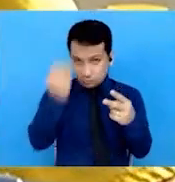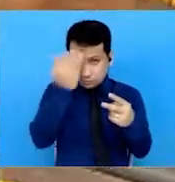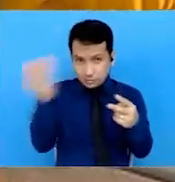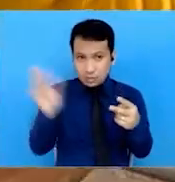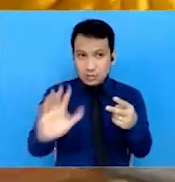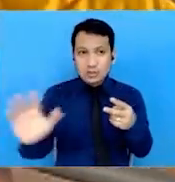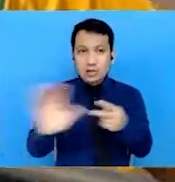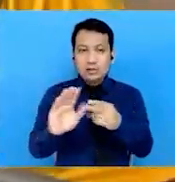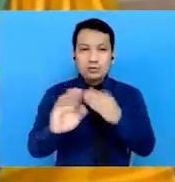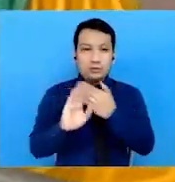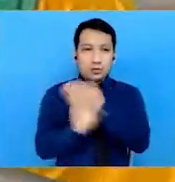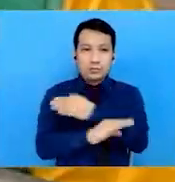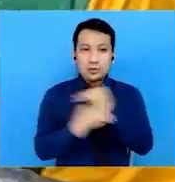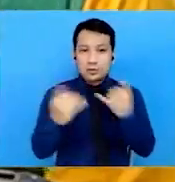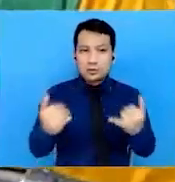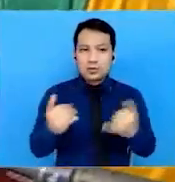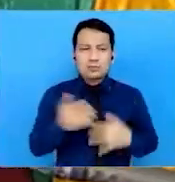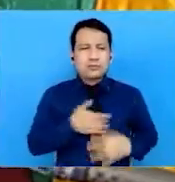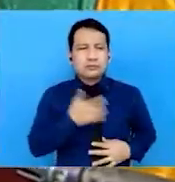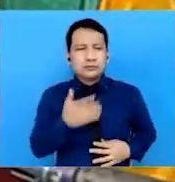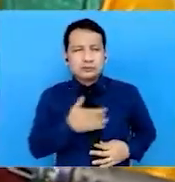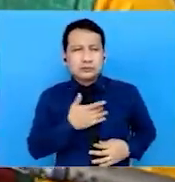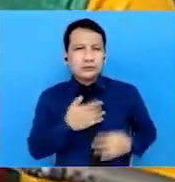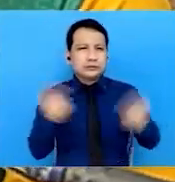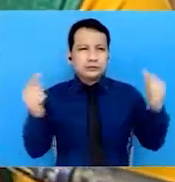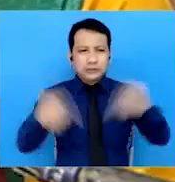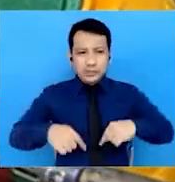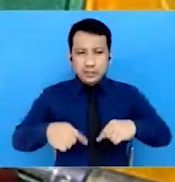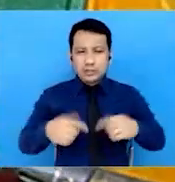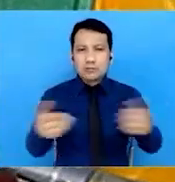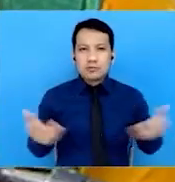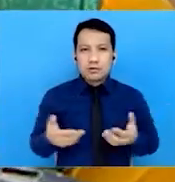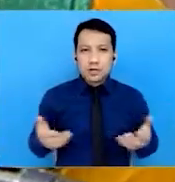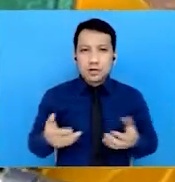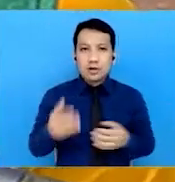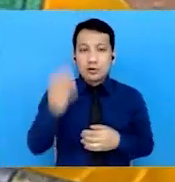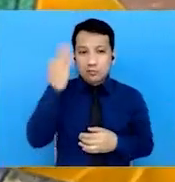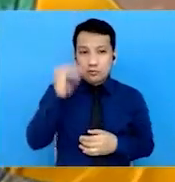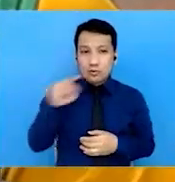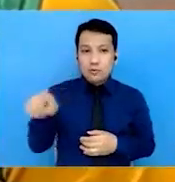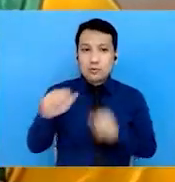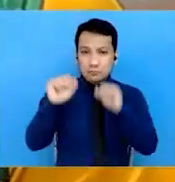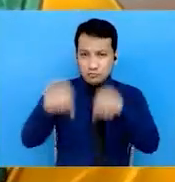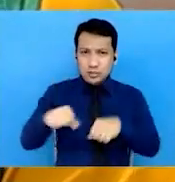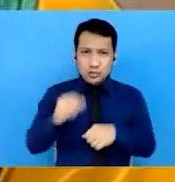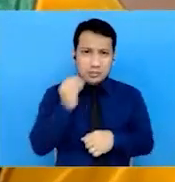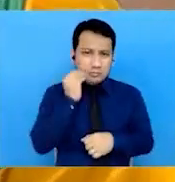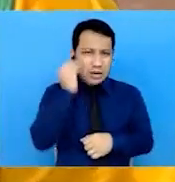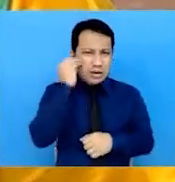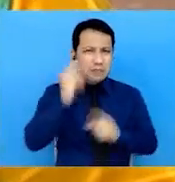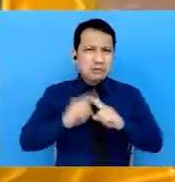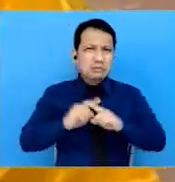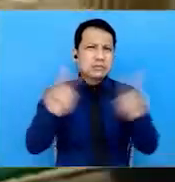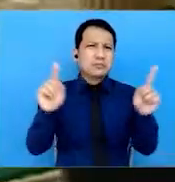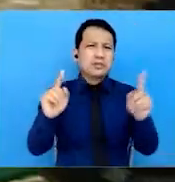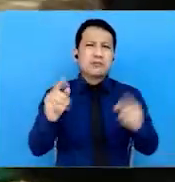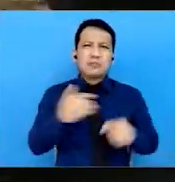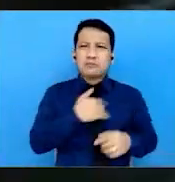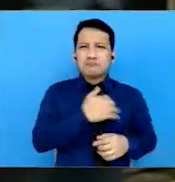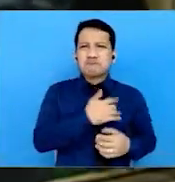ulit. Iba yung pakiramdam mo pag dito. Pwede naman sa bahay, pwede naman, pero iba yung pakiramdam mo.